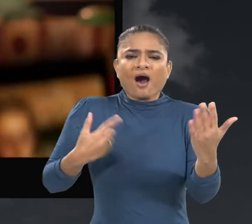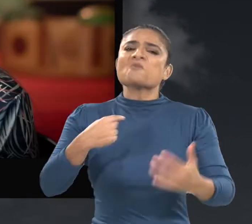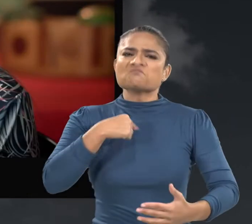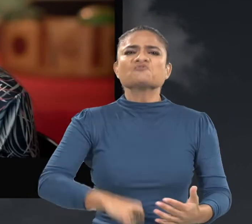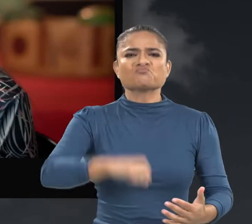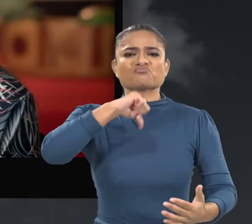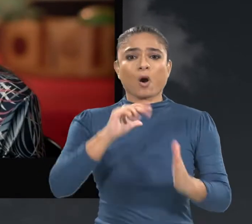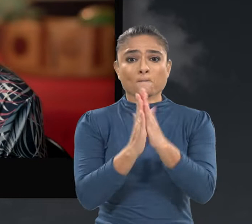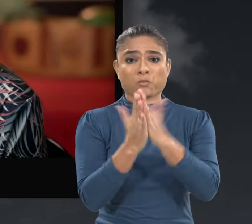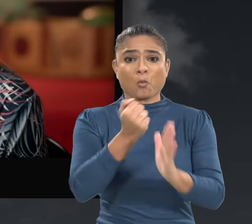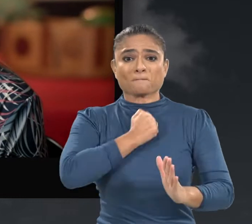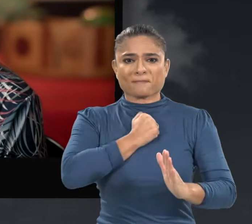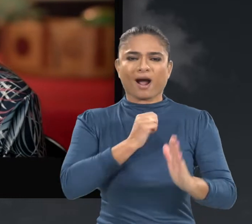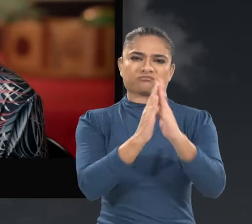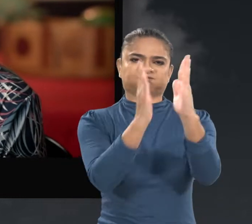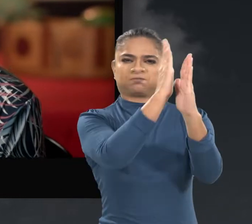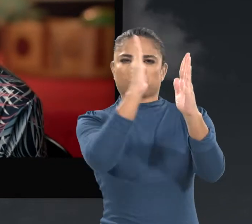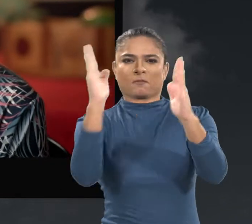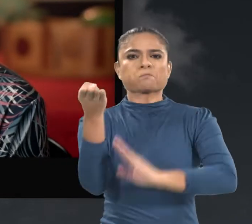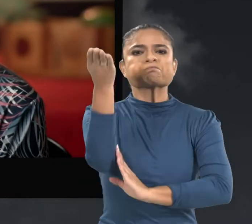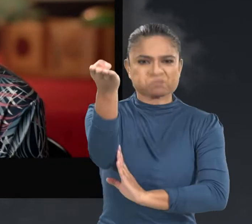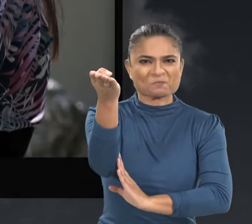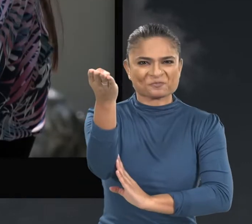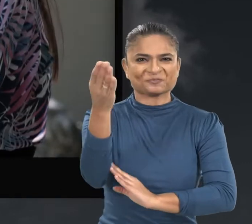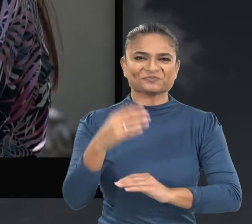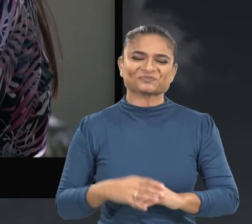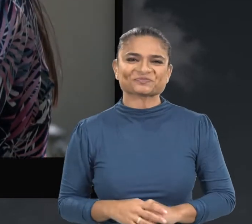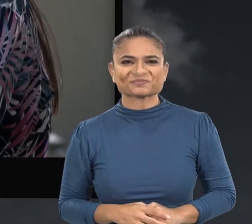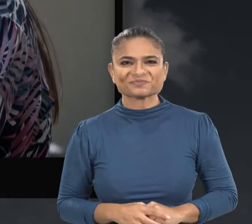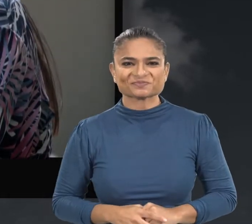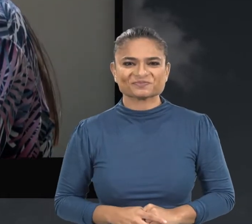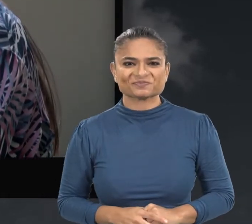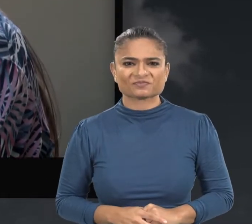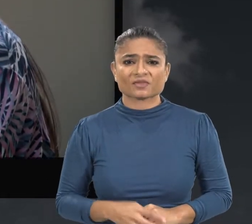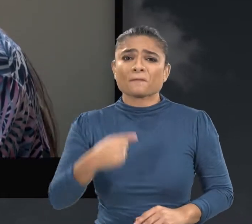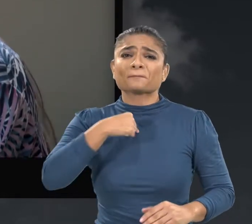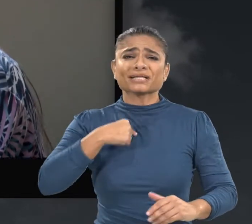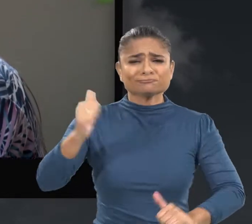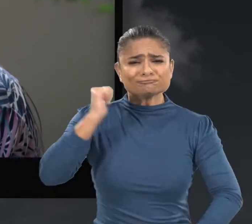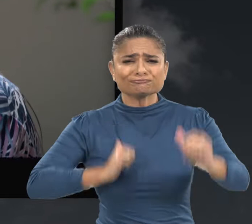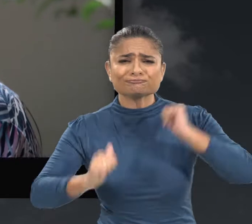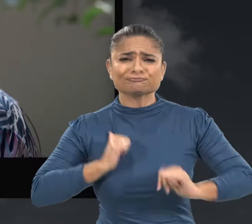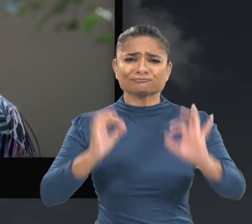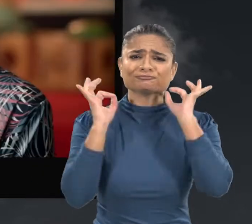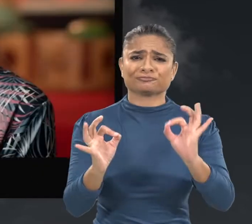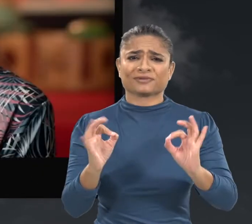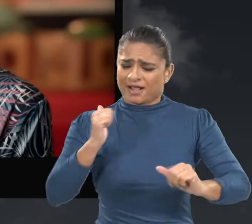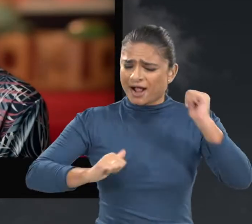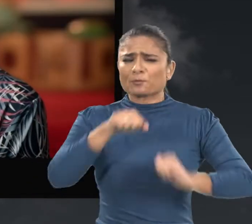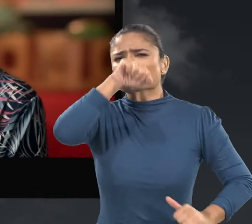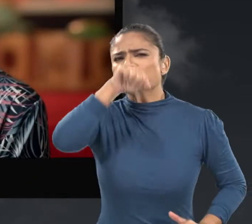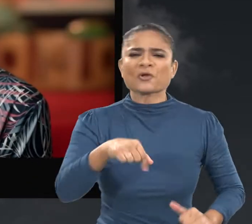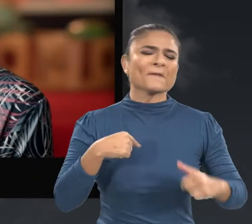my boek in die boekwinkel sien, was ek regtig trots op my boek te sien. Wat vir my regtig gelukkig